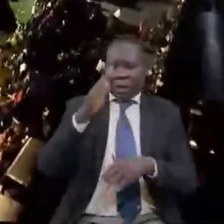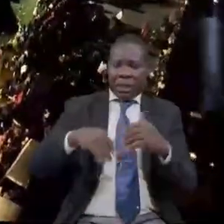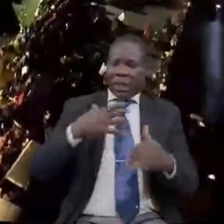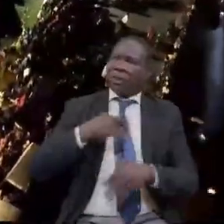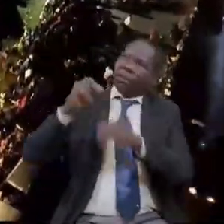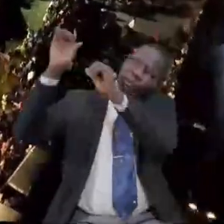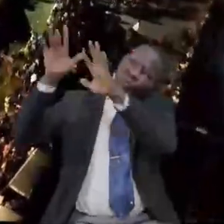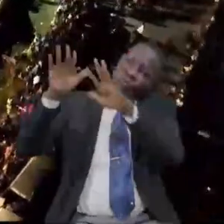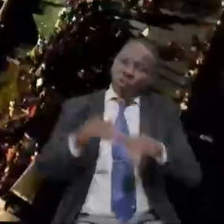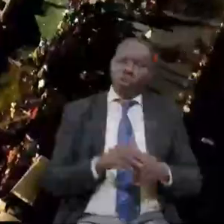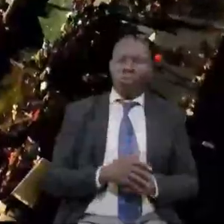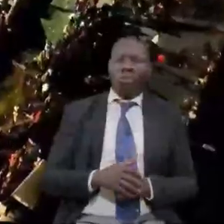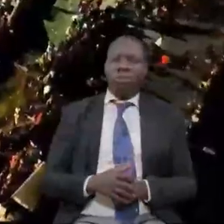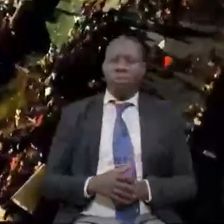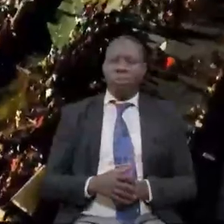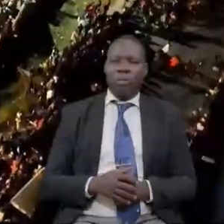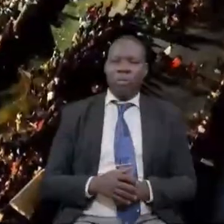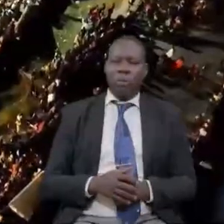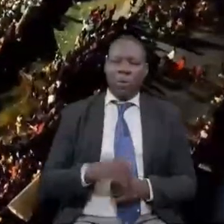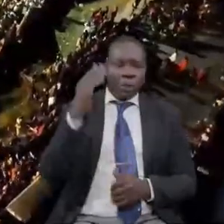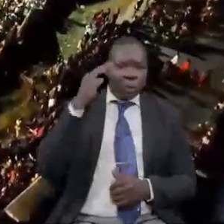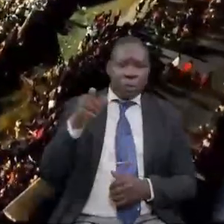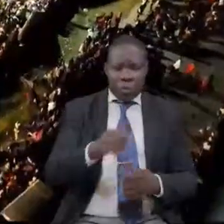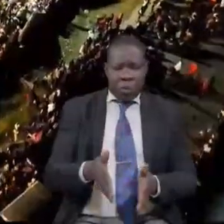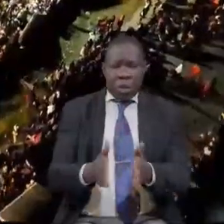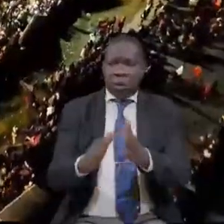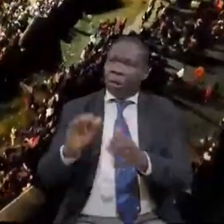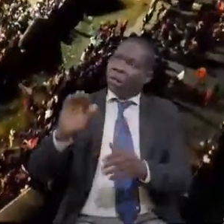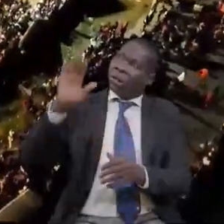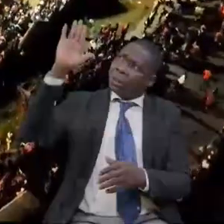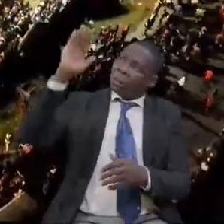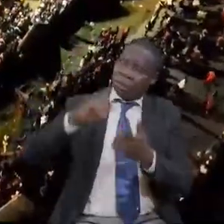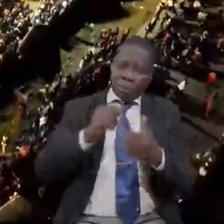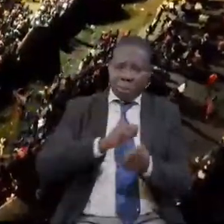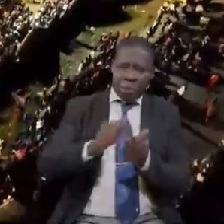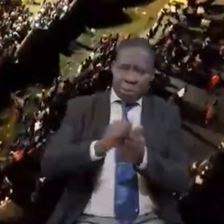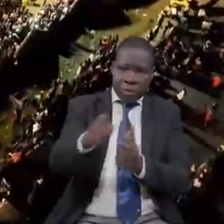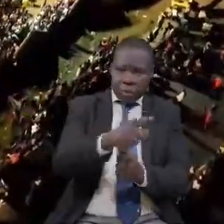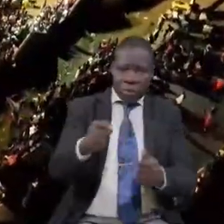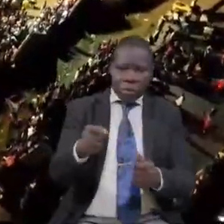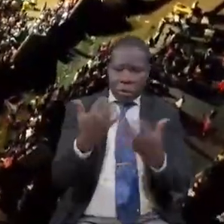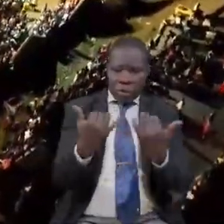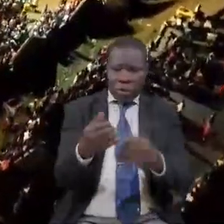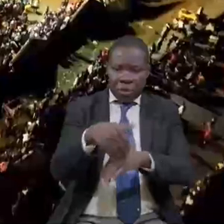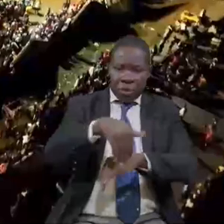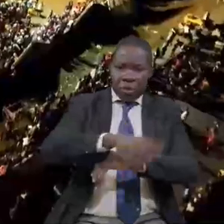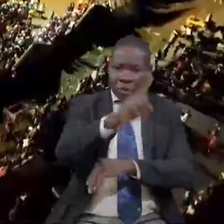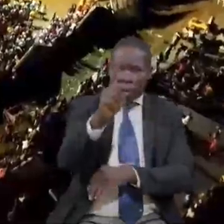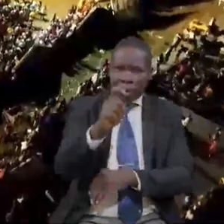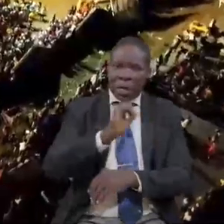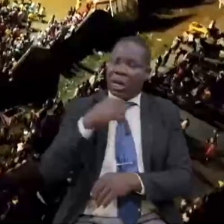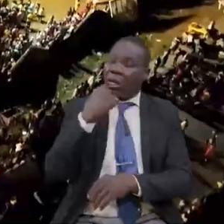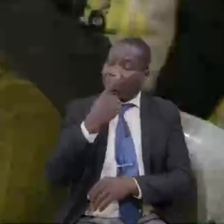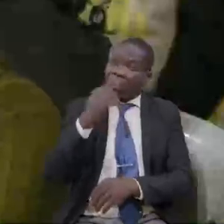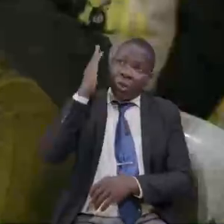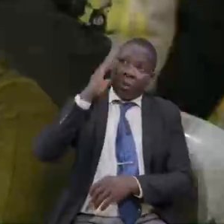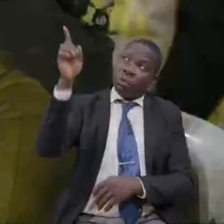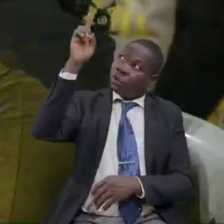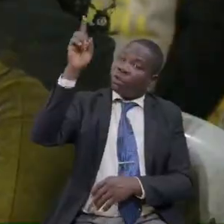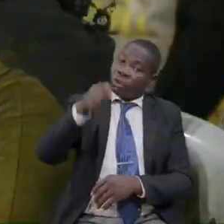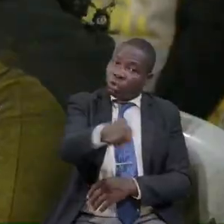la neige. Allez-vous le laisser vous purifier ce soir? Je dis, allez-vous lui permettre de vous purifier